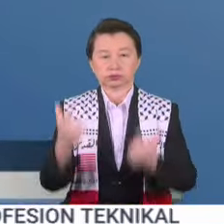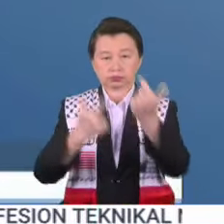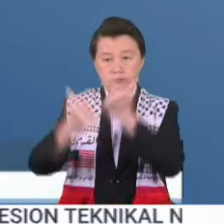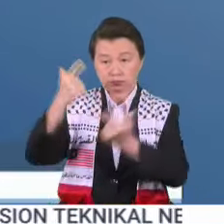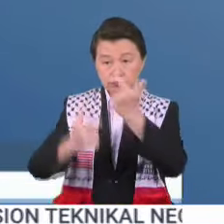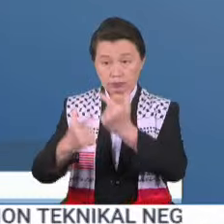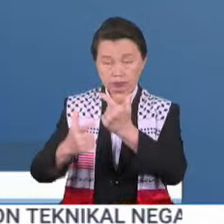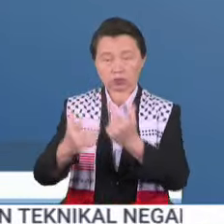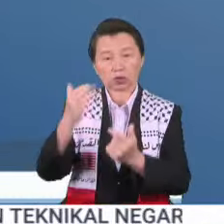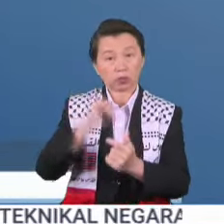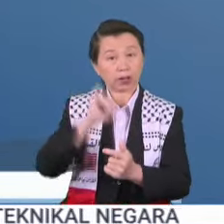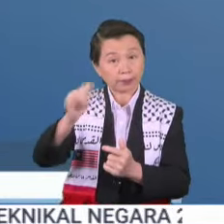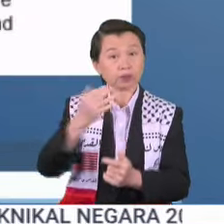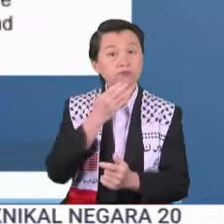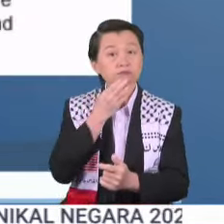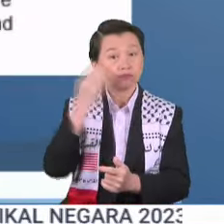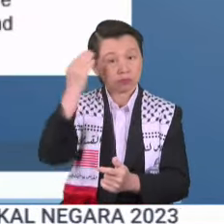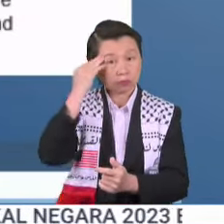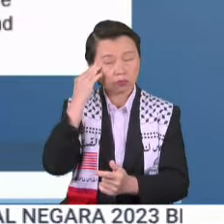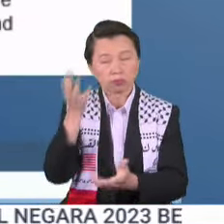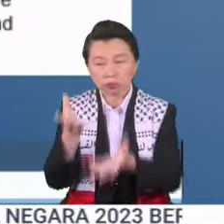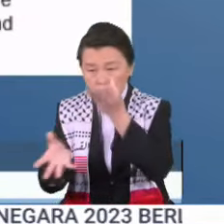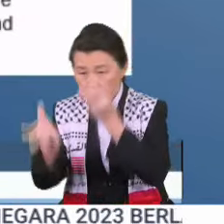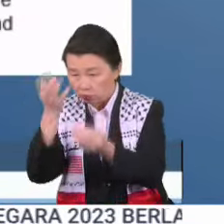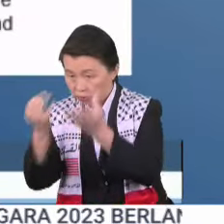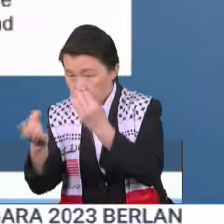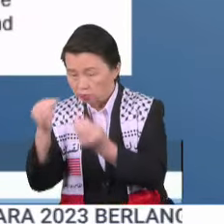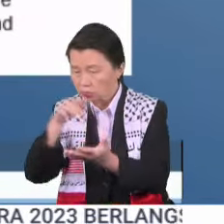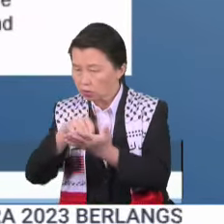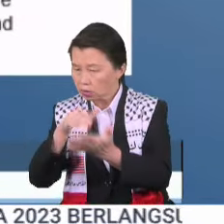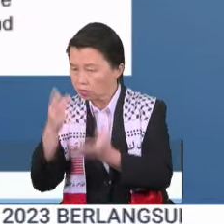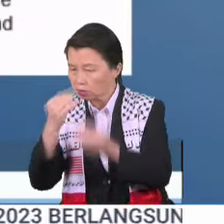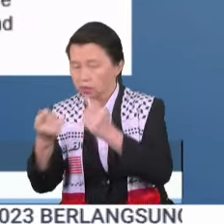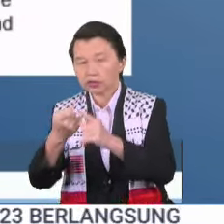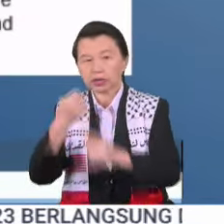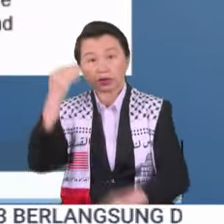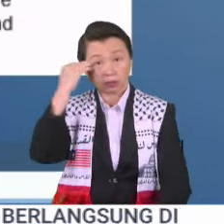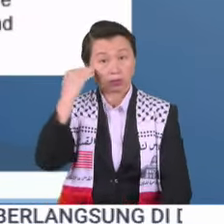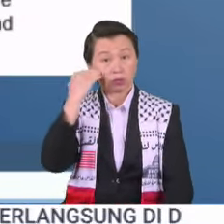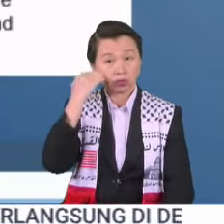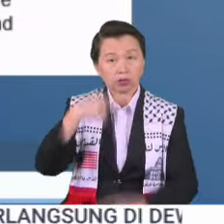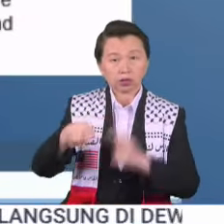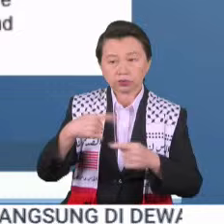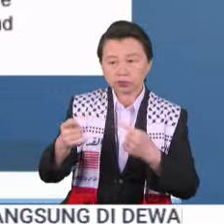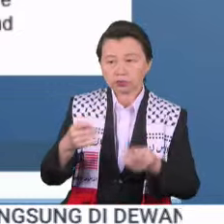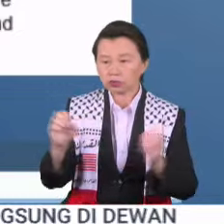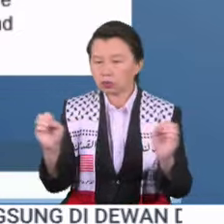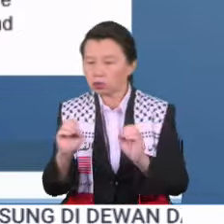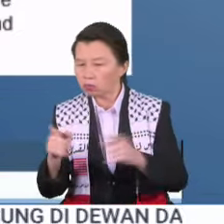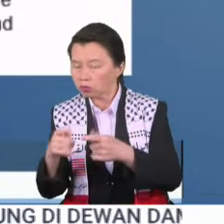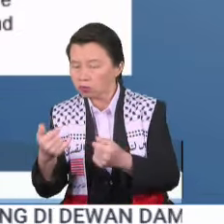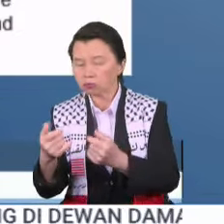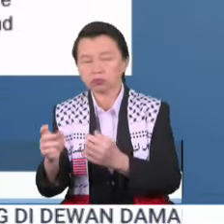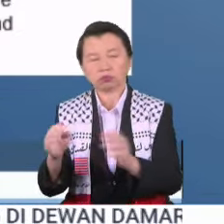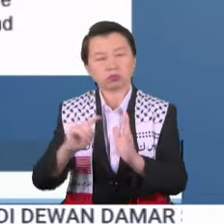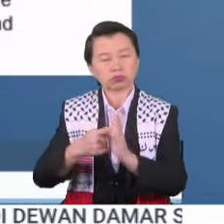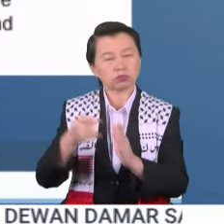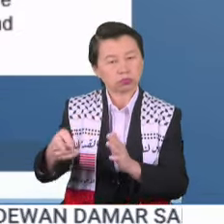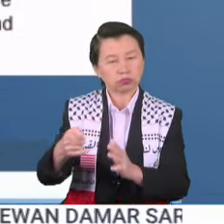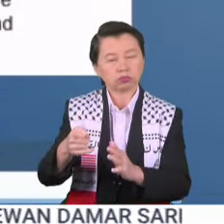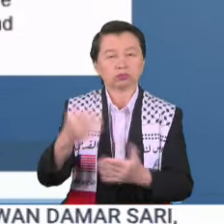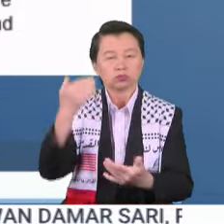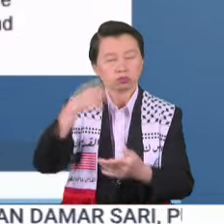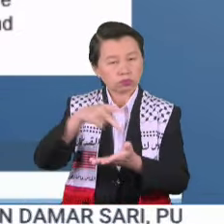Lawatan itu bertujuan untuk mendapatkan maklumat dan mempelajari daripada Korea mengenai pengoperasian pusat sains yang